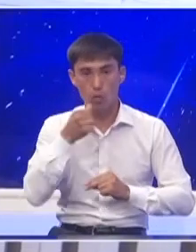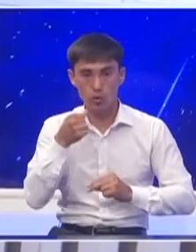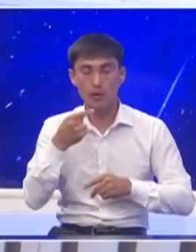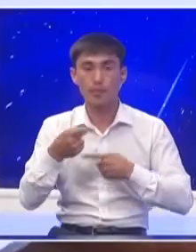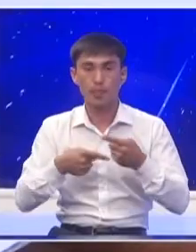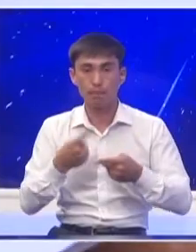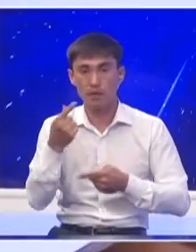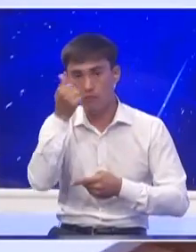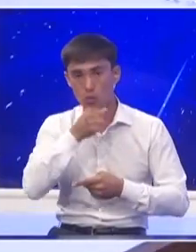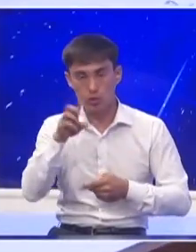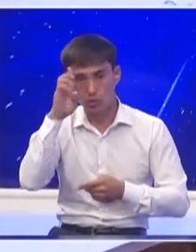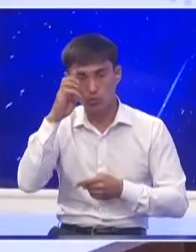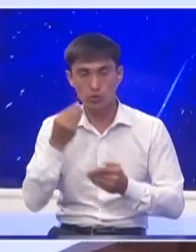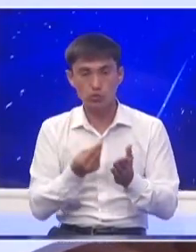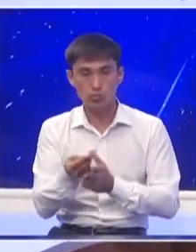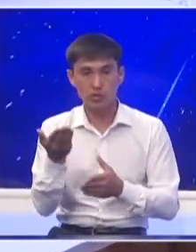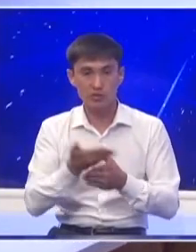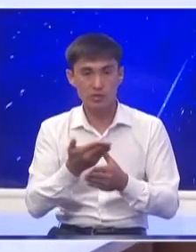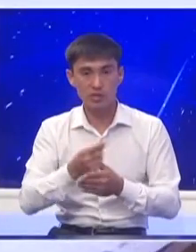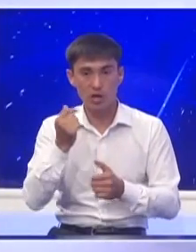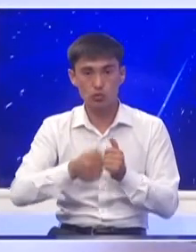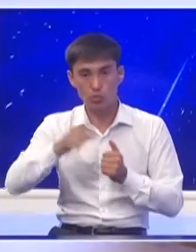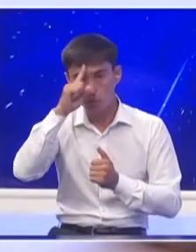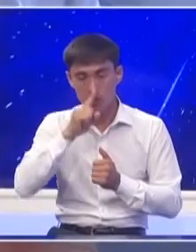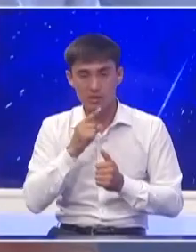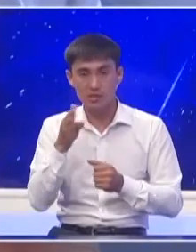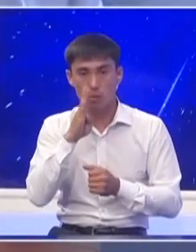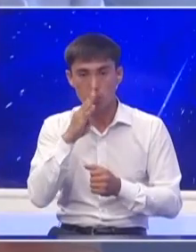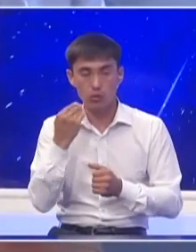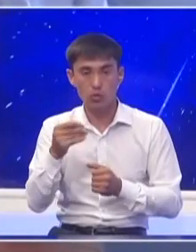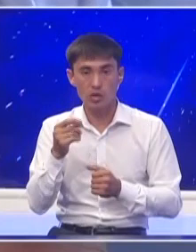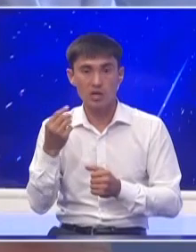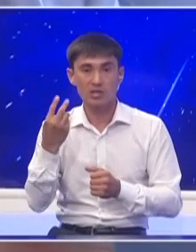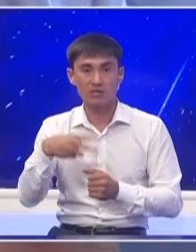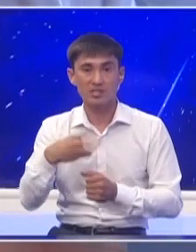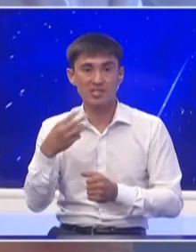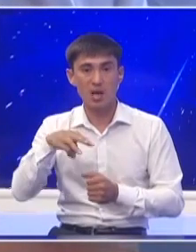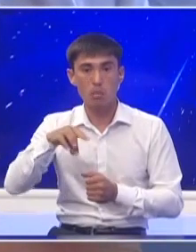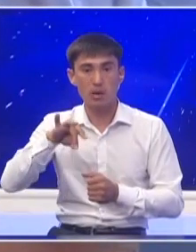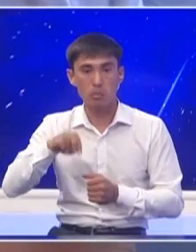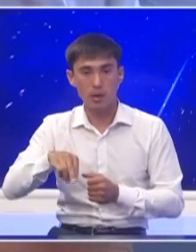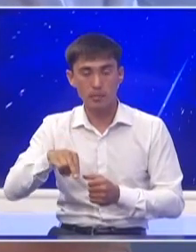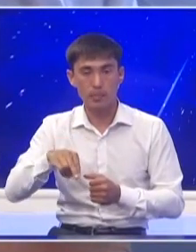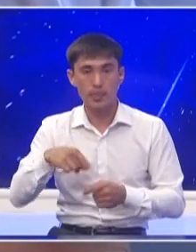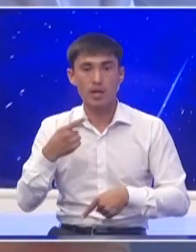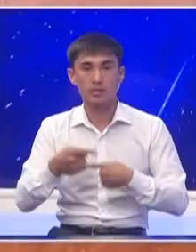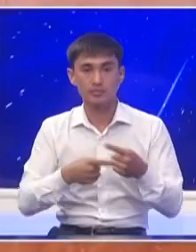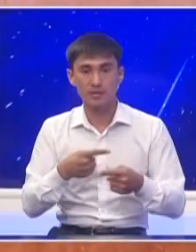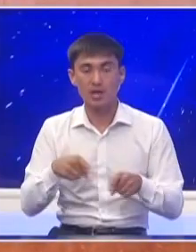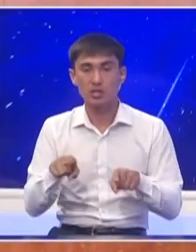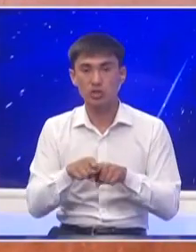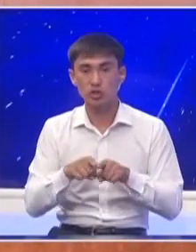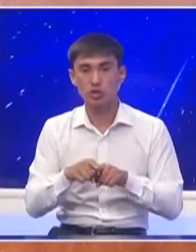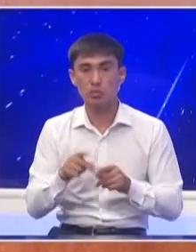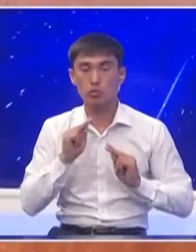В первый год государство субсидирует ежемесячную заработную плату работника в размере 20 месячных расчетных показателей. Также